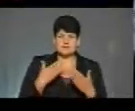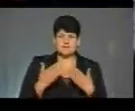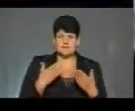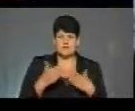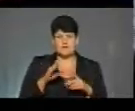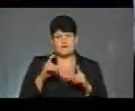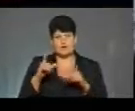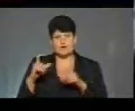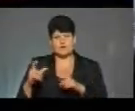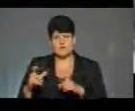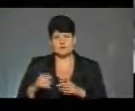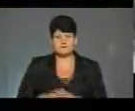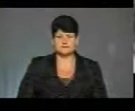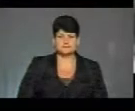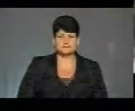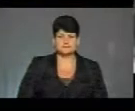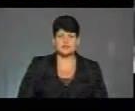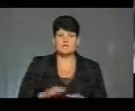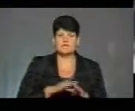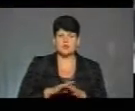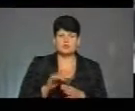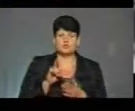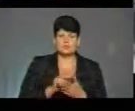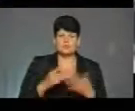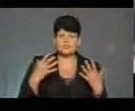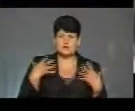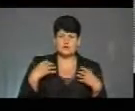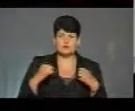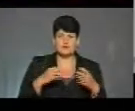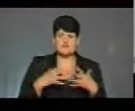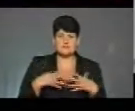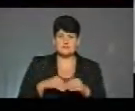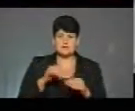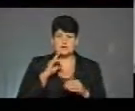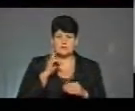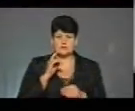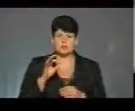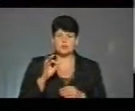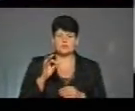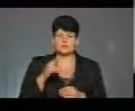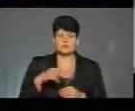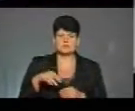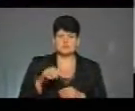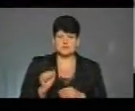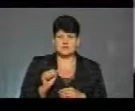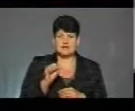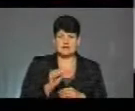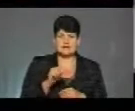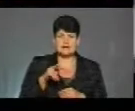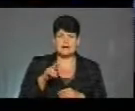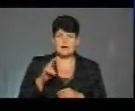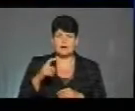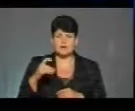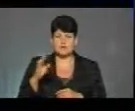спілкувалися, фотографувались. Виконуючий обов'язки начальника управління сім'ї та молоді обласної державної адміністрації Арсен